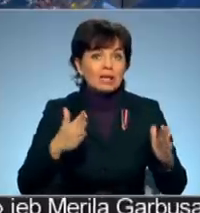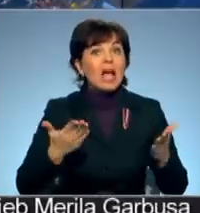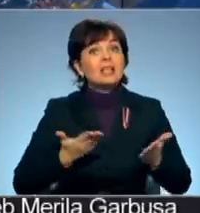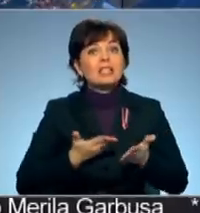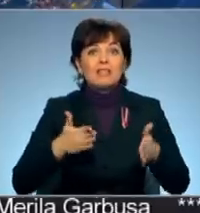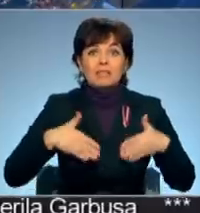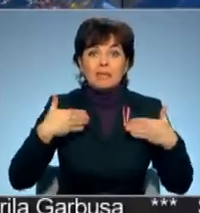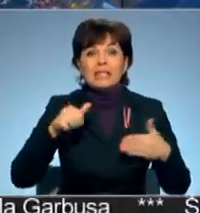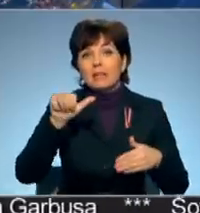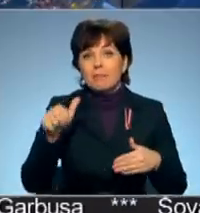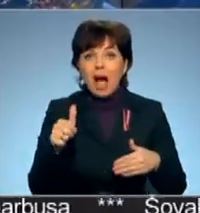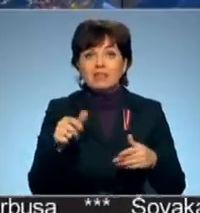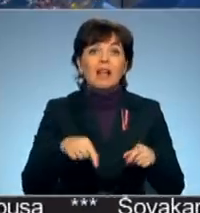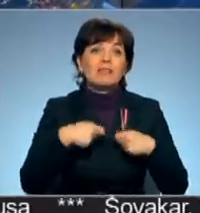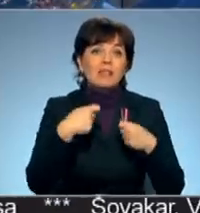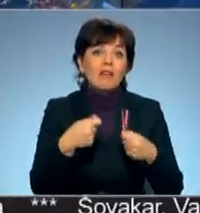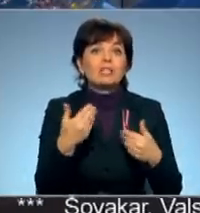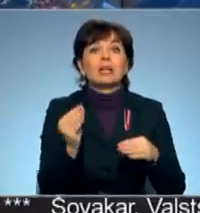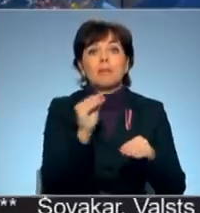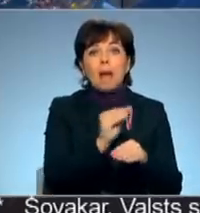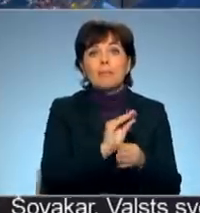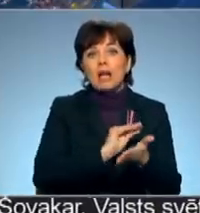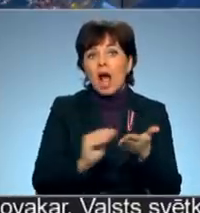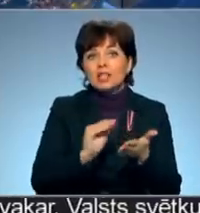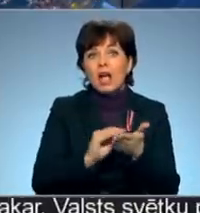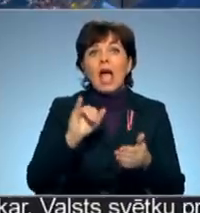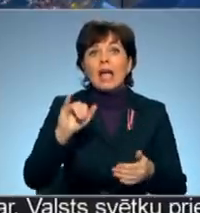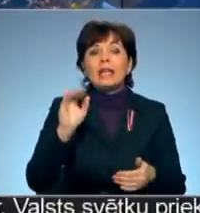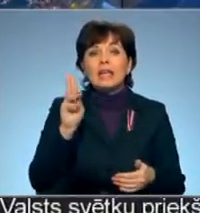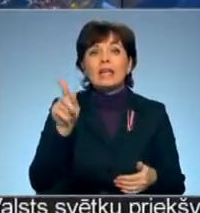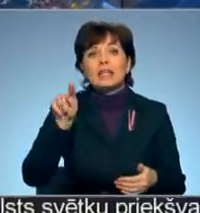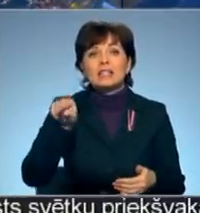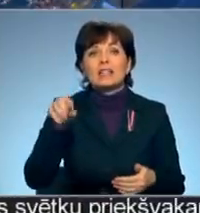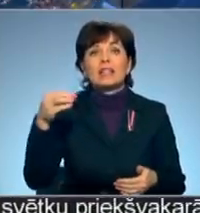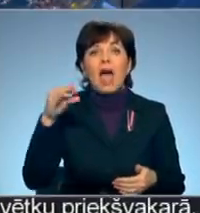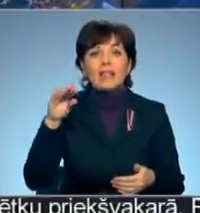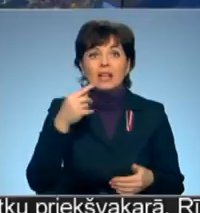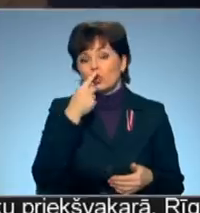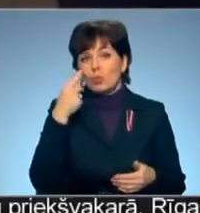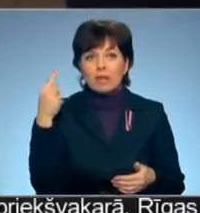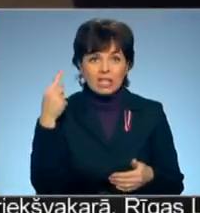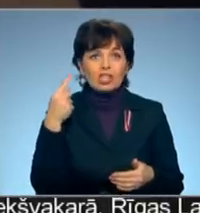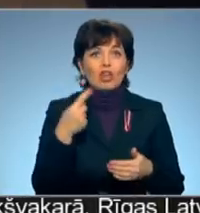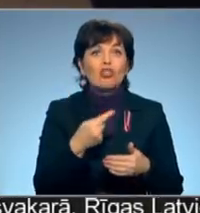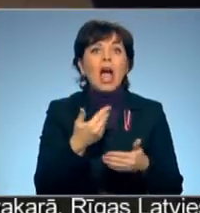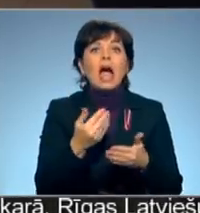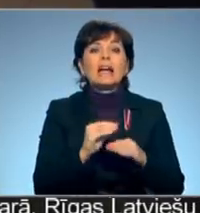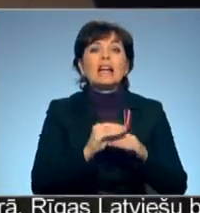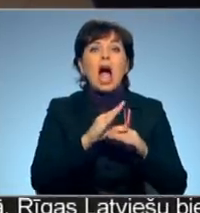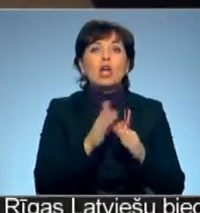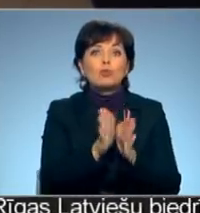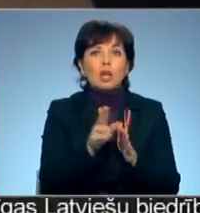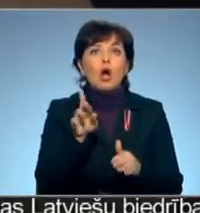papildina arī rakstnieces Noras Ikstenas iznākušais eseju krājums Runā manis vainadziņš. Edītes vainagiem